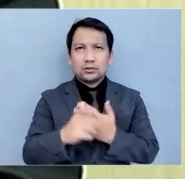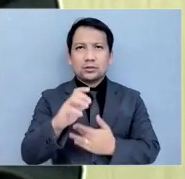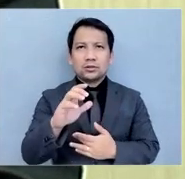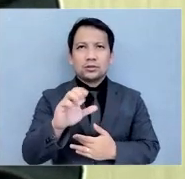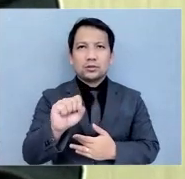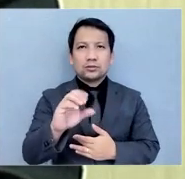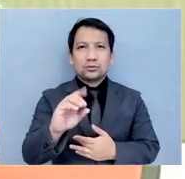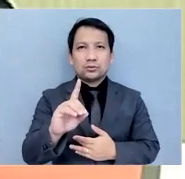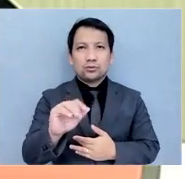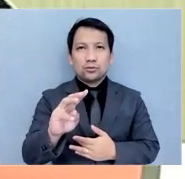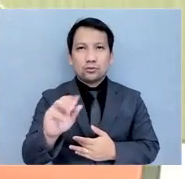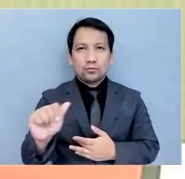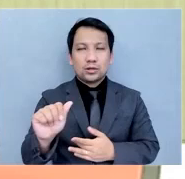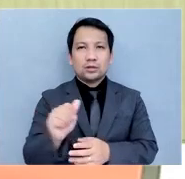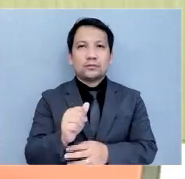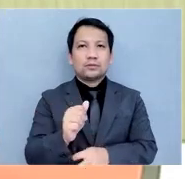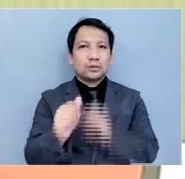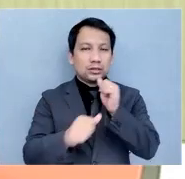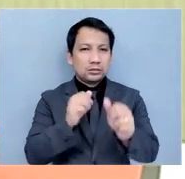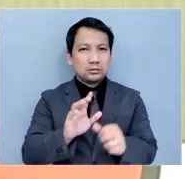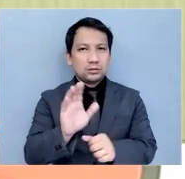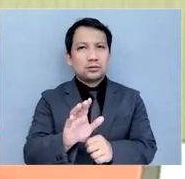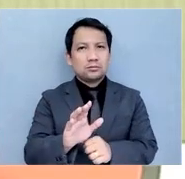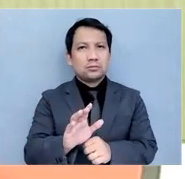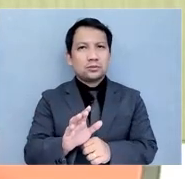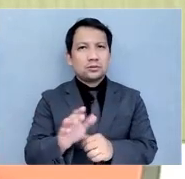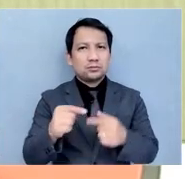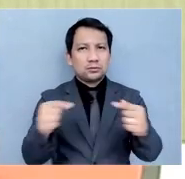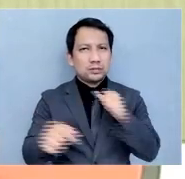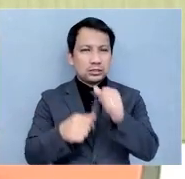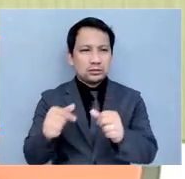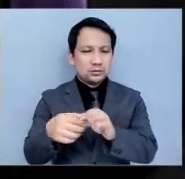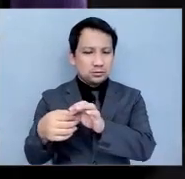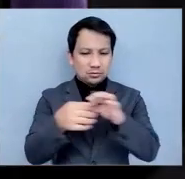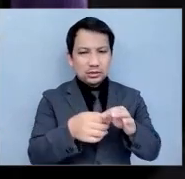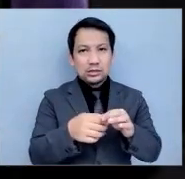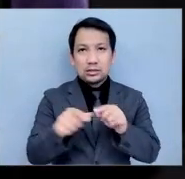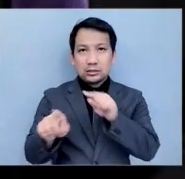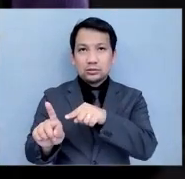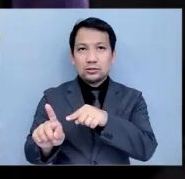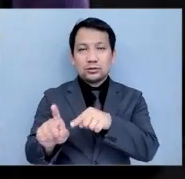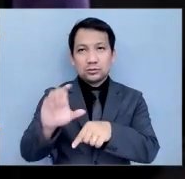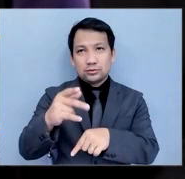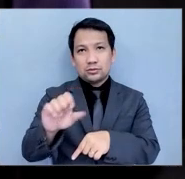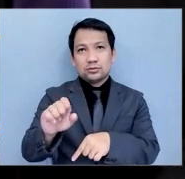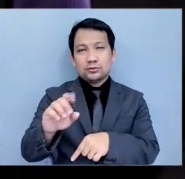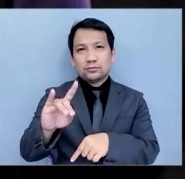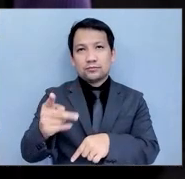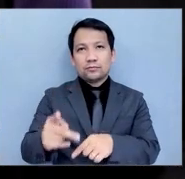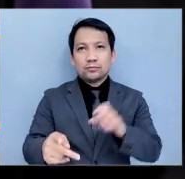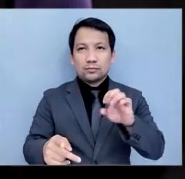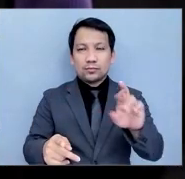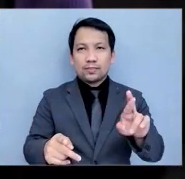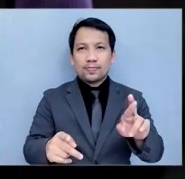ng administrasyon. Pinabulaanan naman niya ng mga nabanggit. Idinawit din ni Advincula si Atty. Shell Jokno, Erin Tanyada at